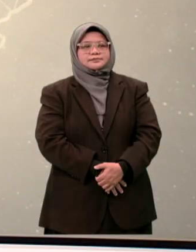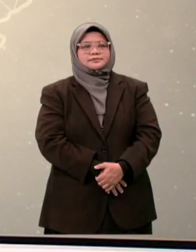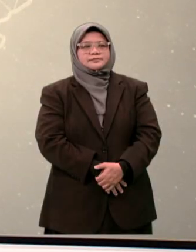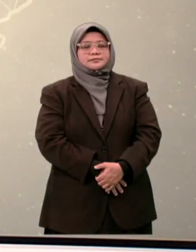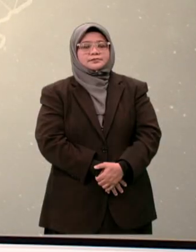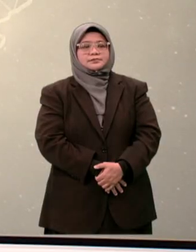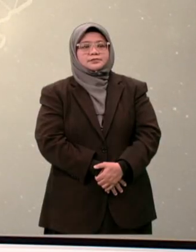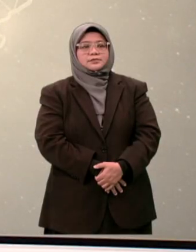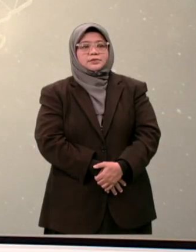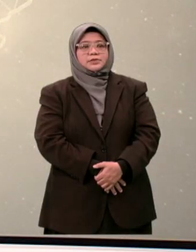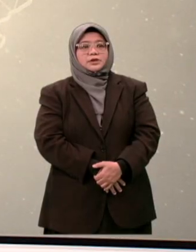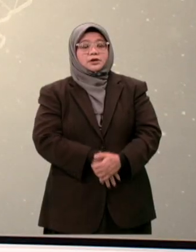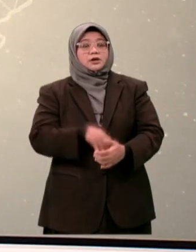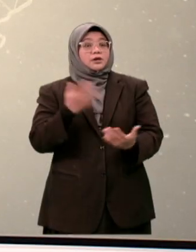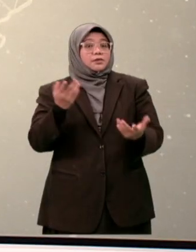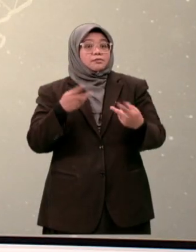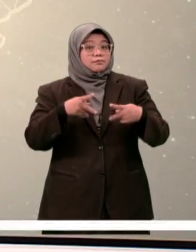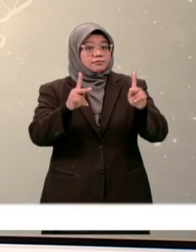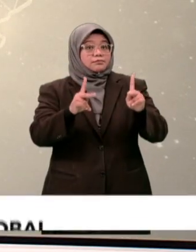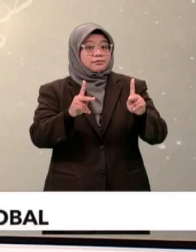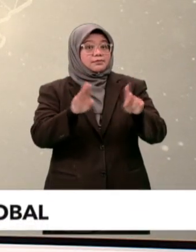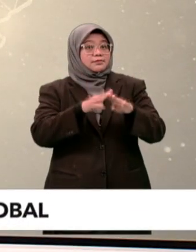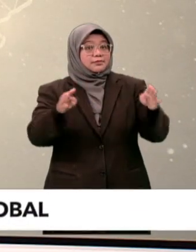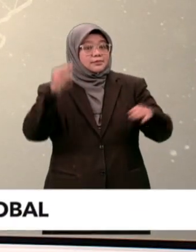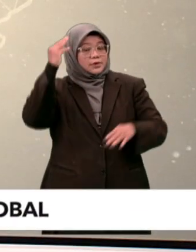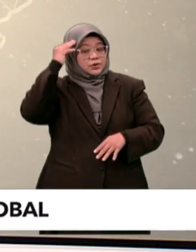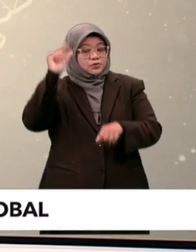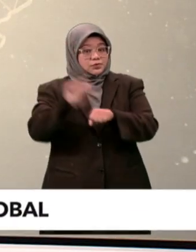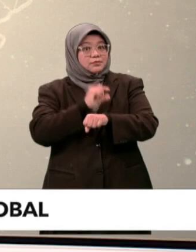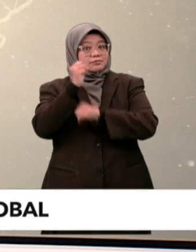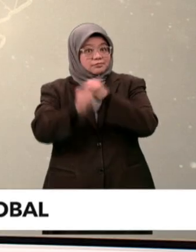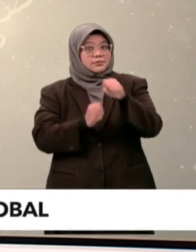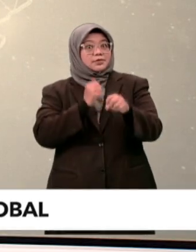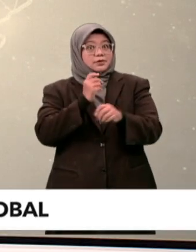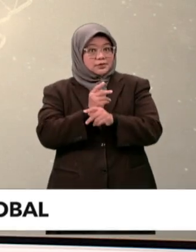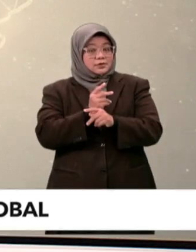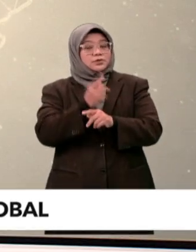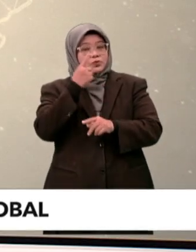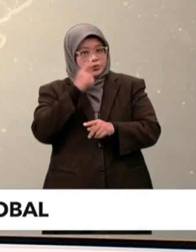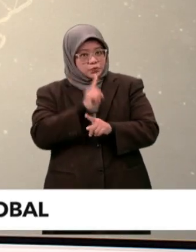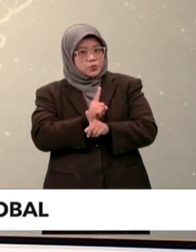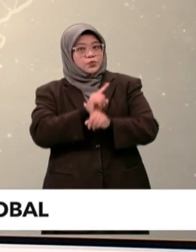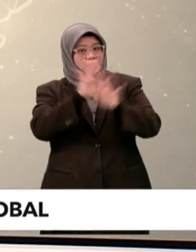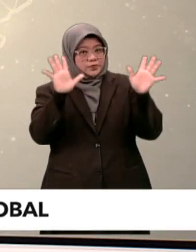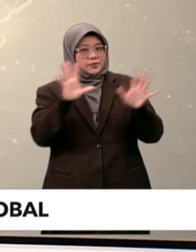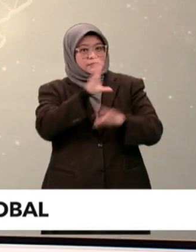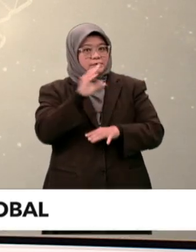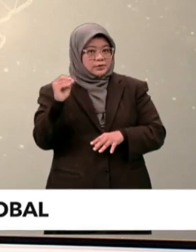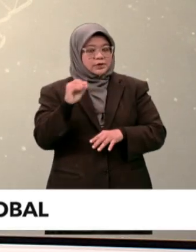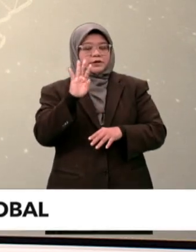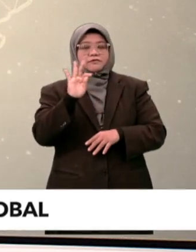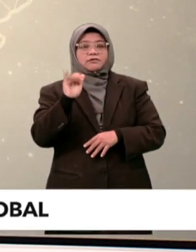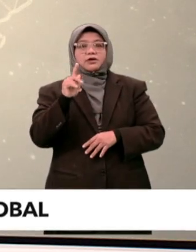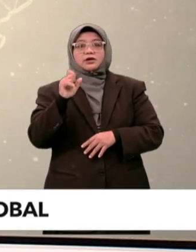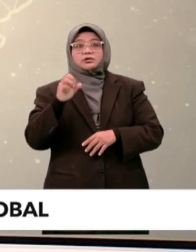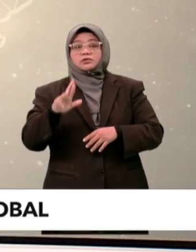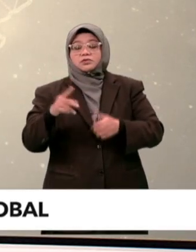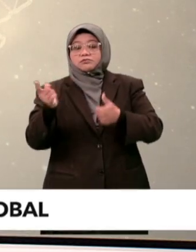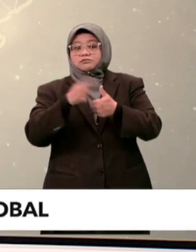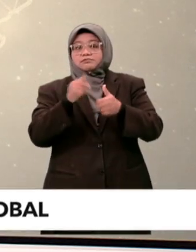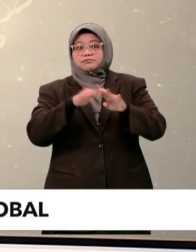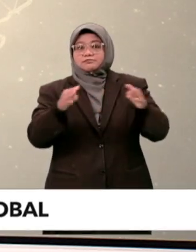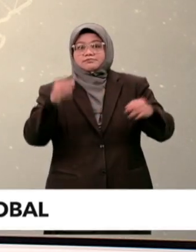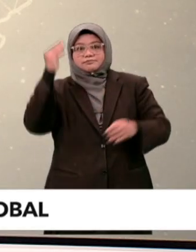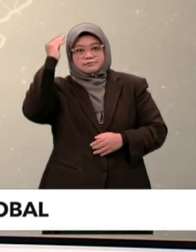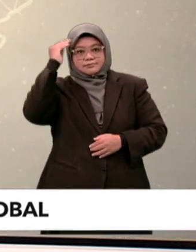potensi bahasa Melayu untuk digunakan sebagai bahasa antar bangsa adalah sangat cerah berdasarkan beberapa faktor antaranya bahasa